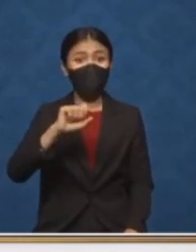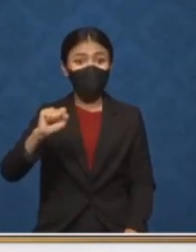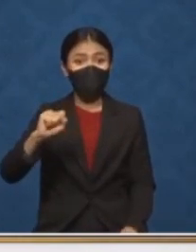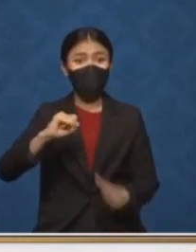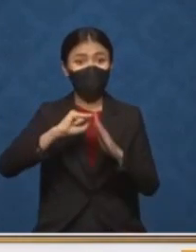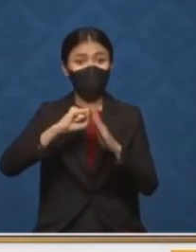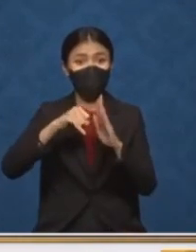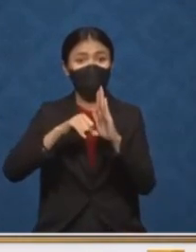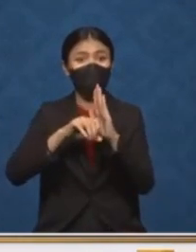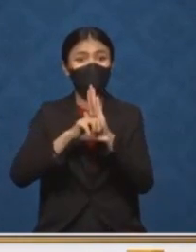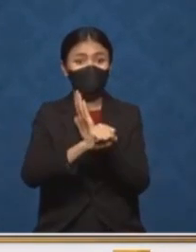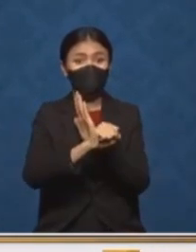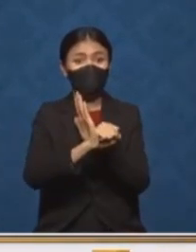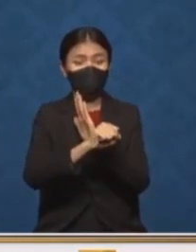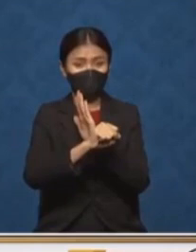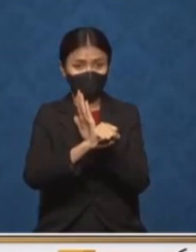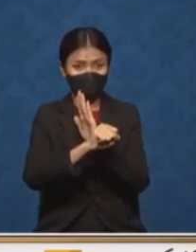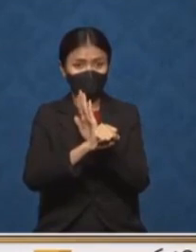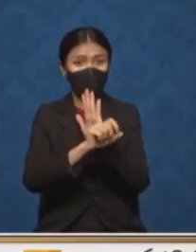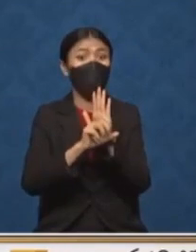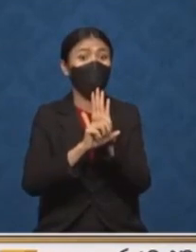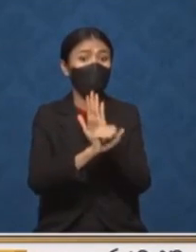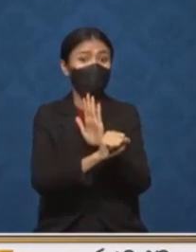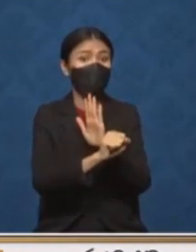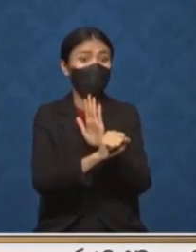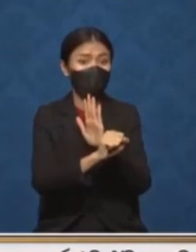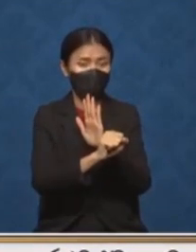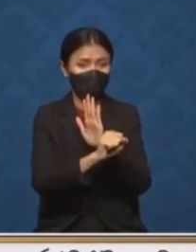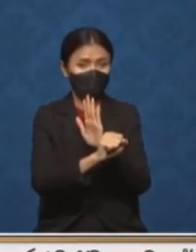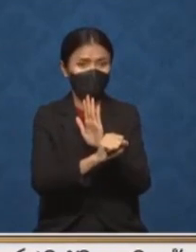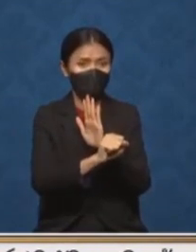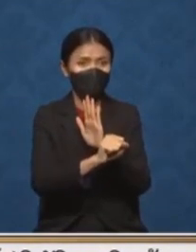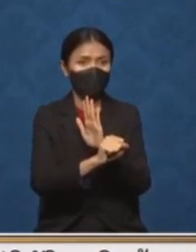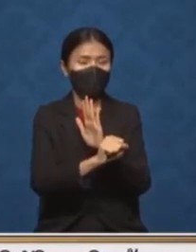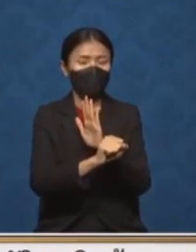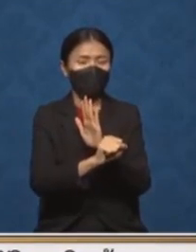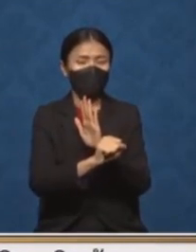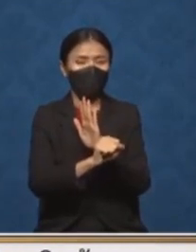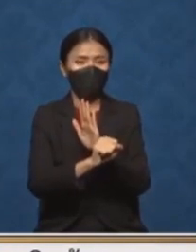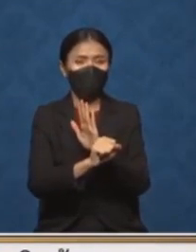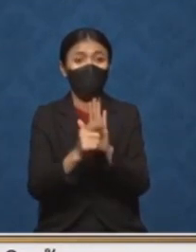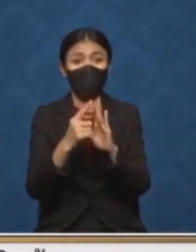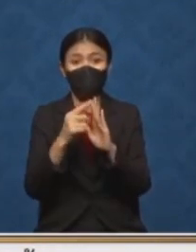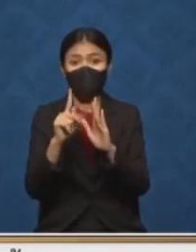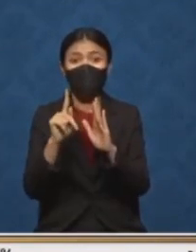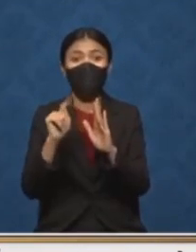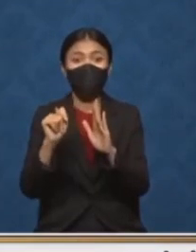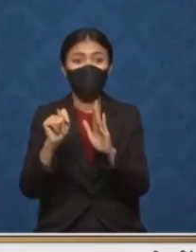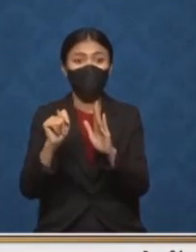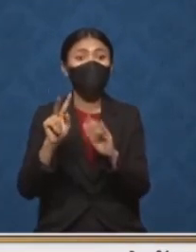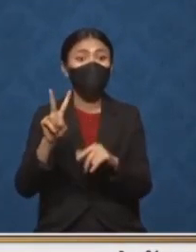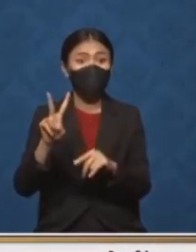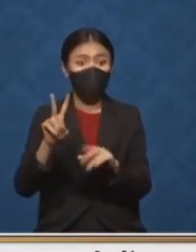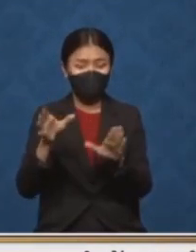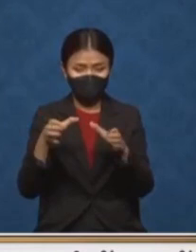เขต 2 พักเพื่อไทยท่ประทานครับ ผมต้กับเรีนท่ประทาน ด้วย